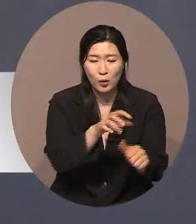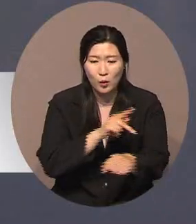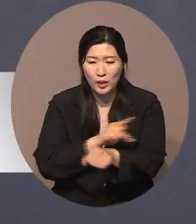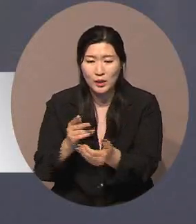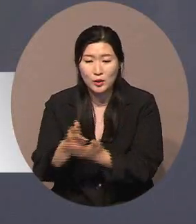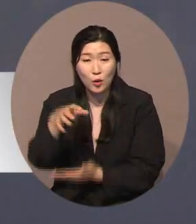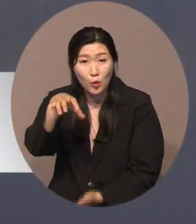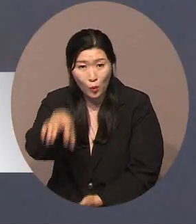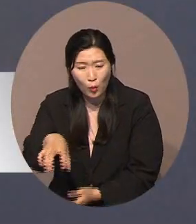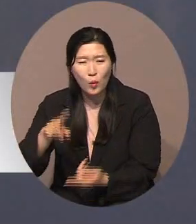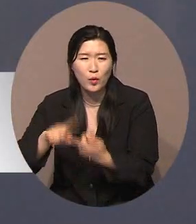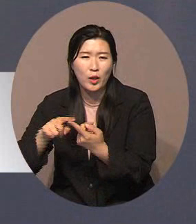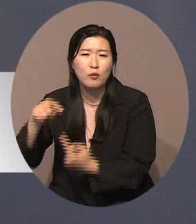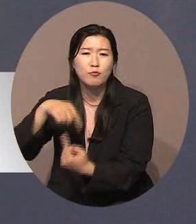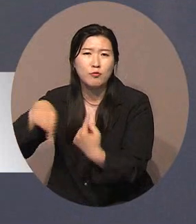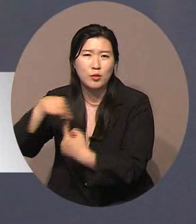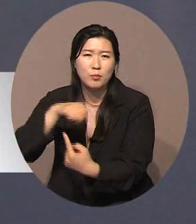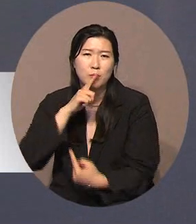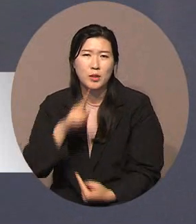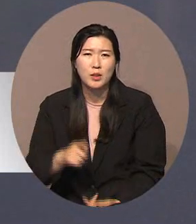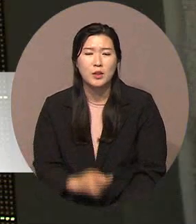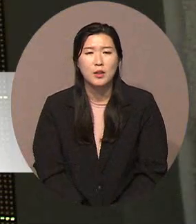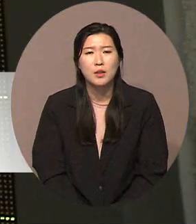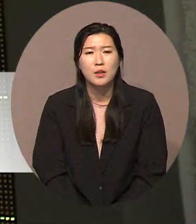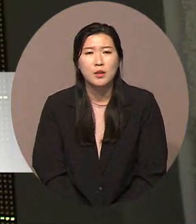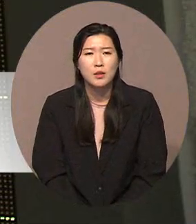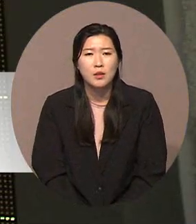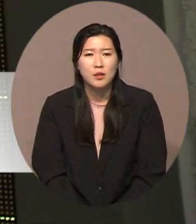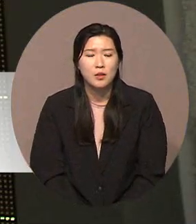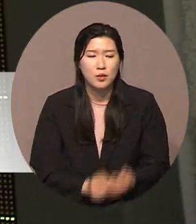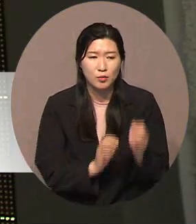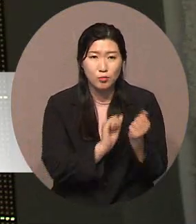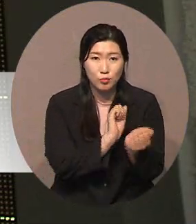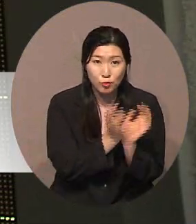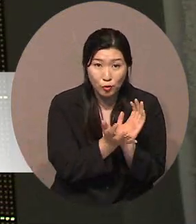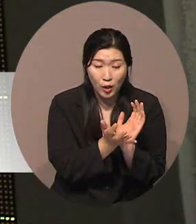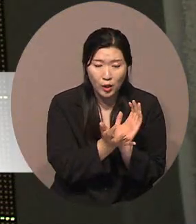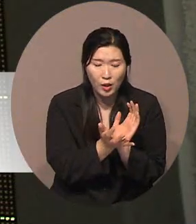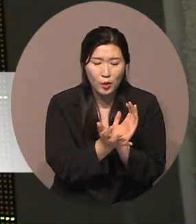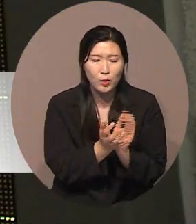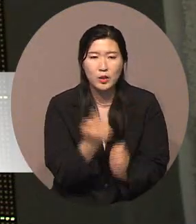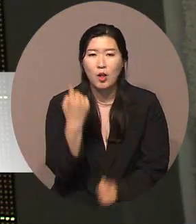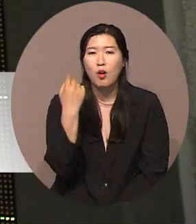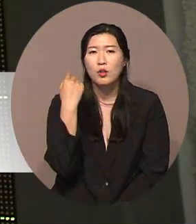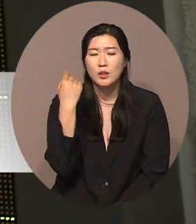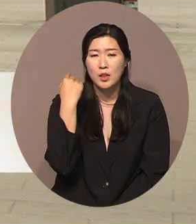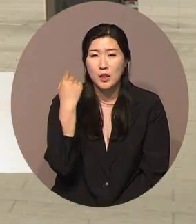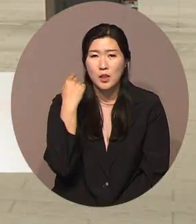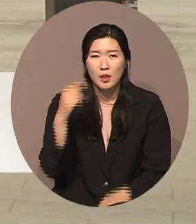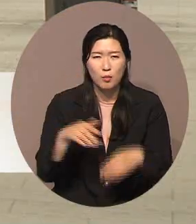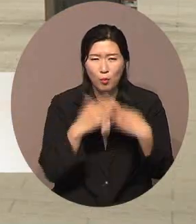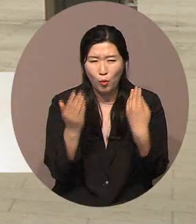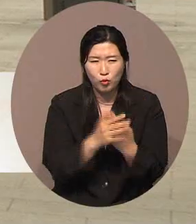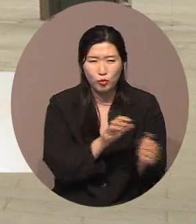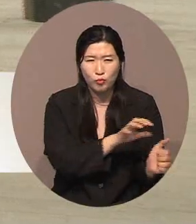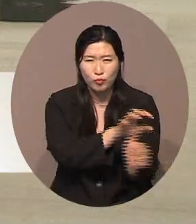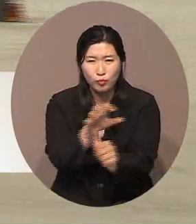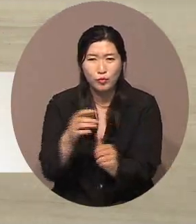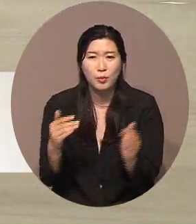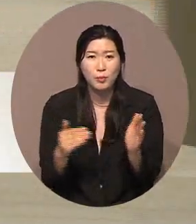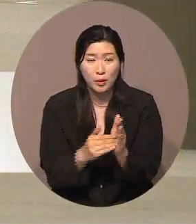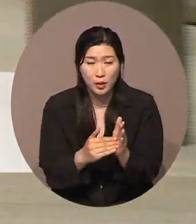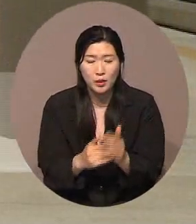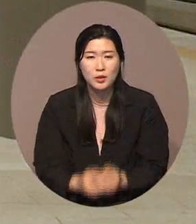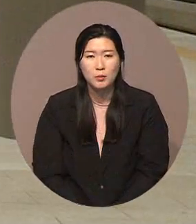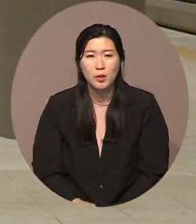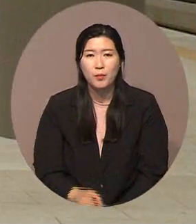고속선 노선만 운행한다고 밝혔습니다 무궁화호와 세마로 등 일반 열차는 앞서 어제부터 운행을 멈춘 상태로